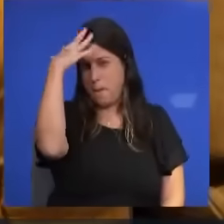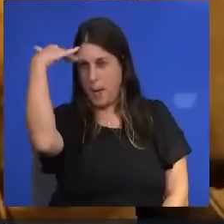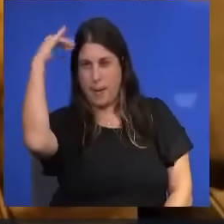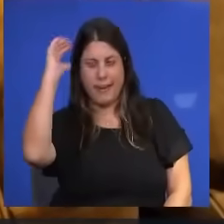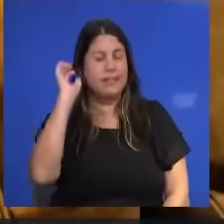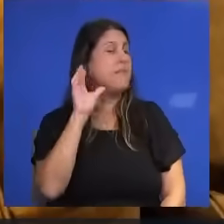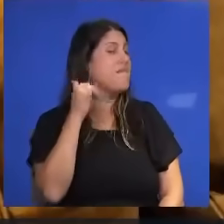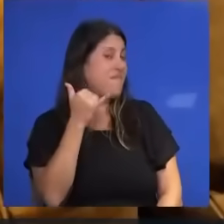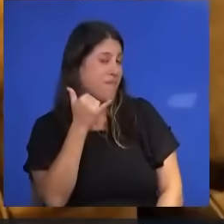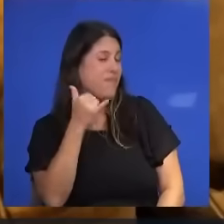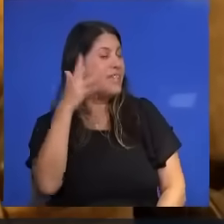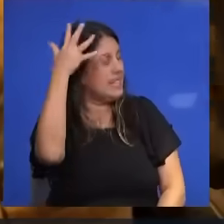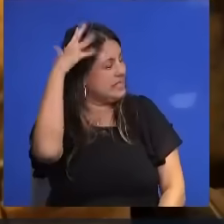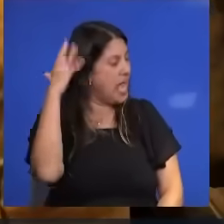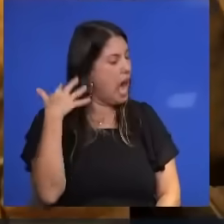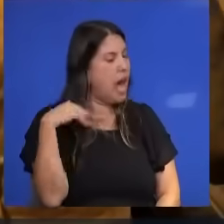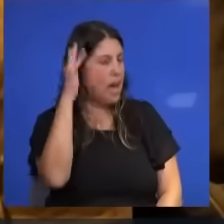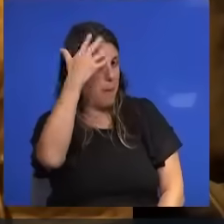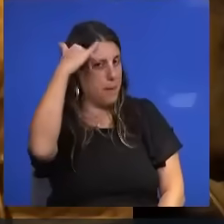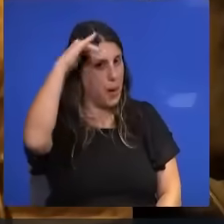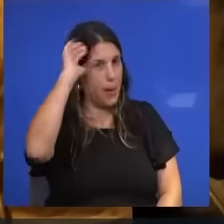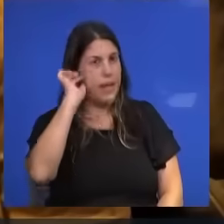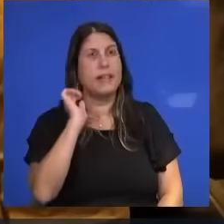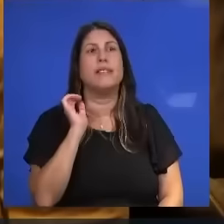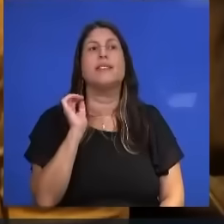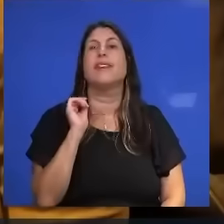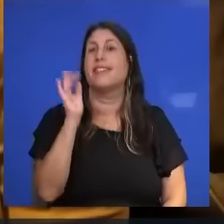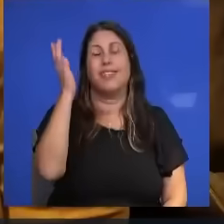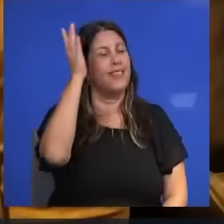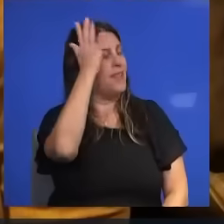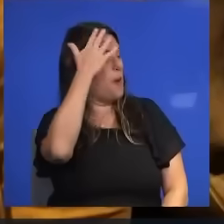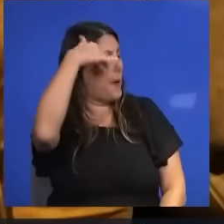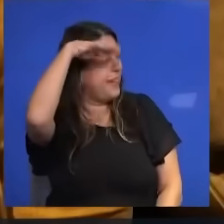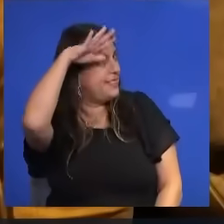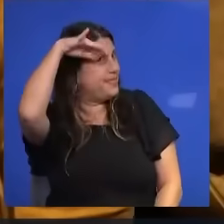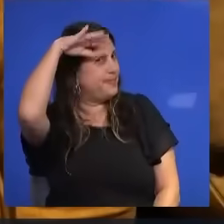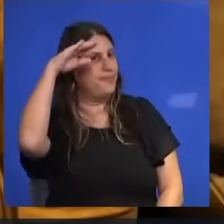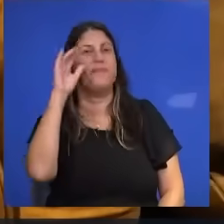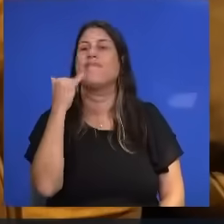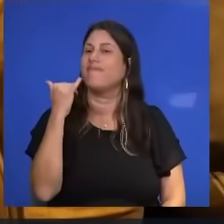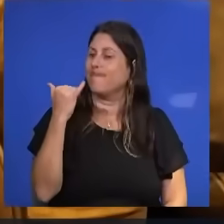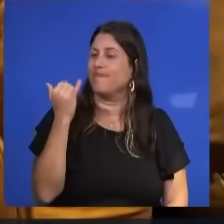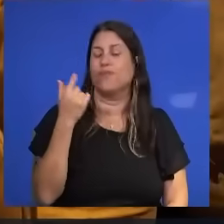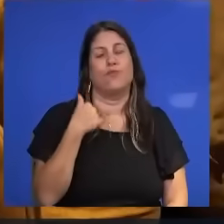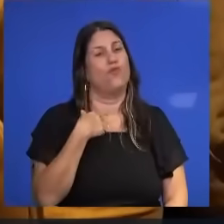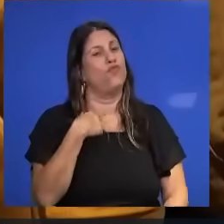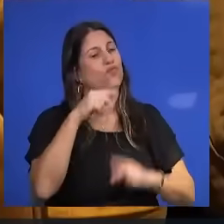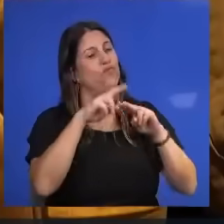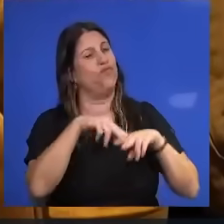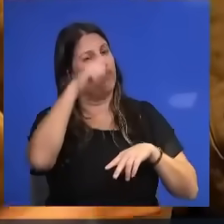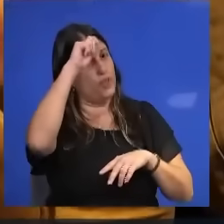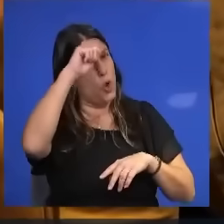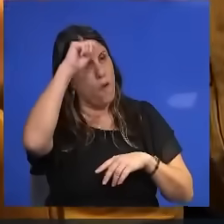בלורית. לראותו המתנפנפת. כן, בדיוק ככה. ונשארתי עם הכובע, שהמחשבות שלי לא